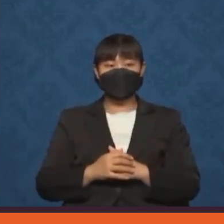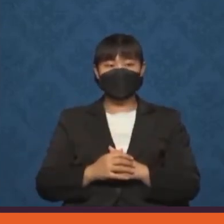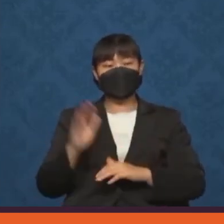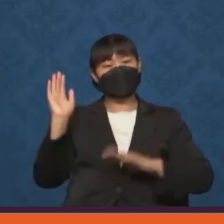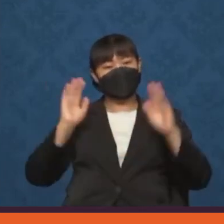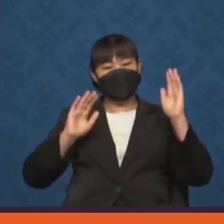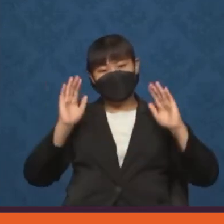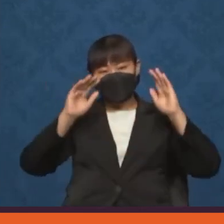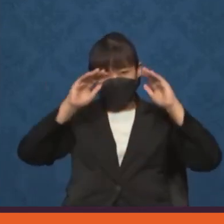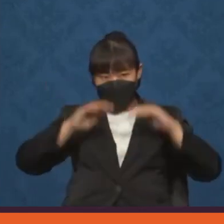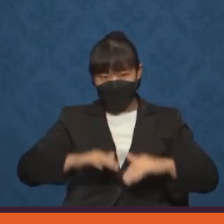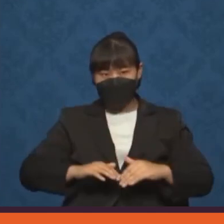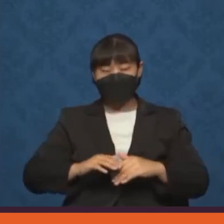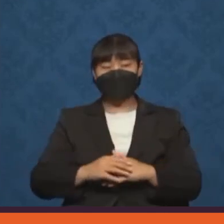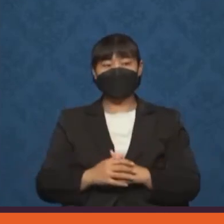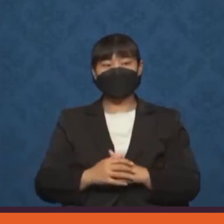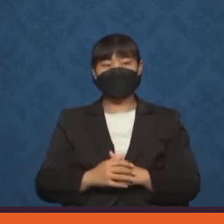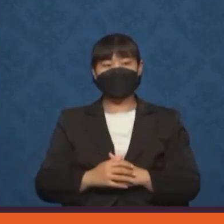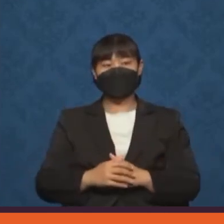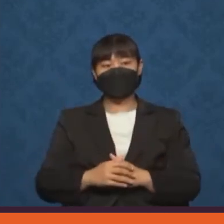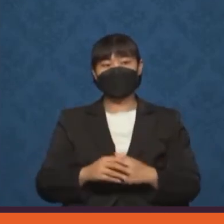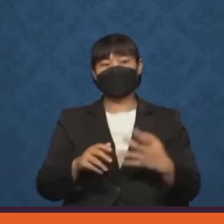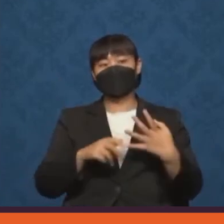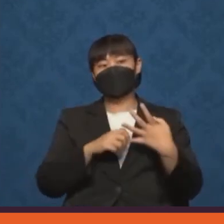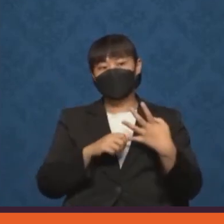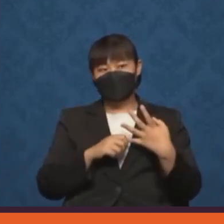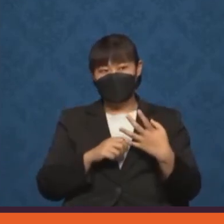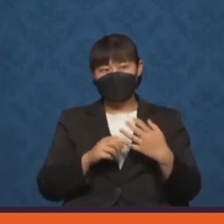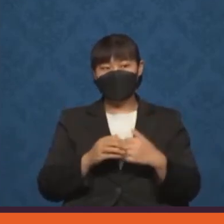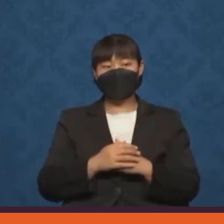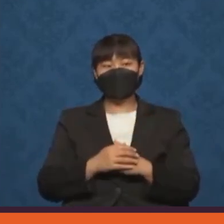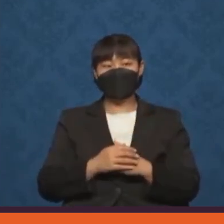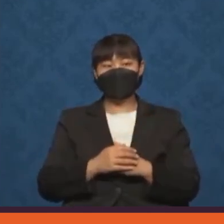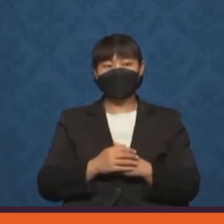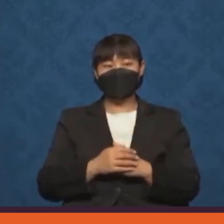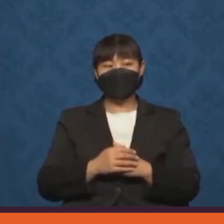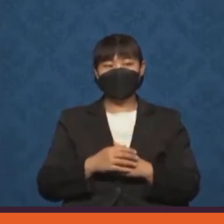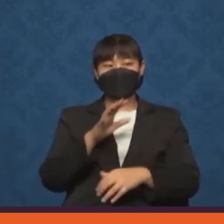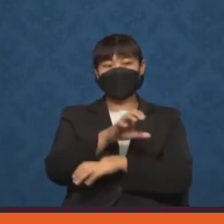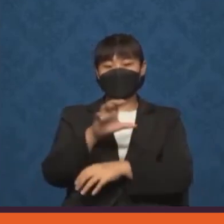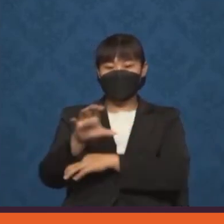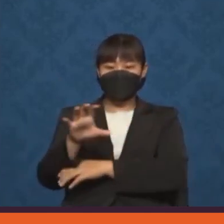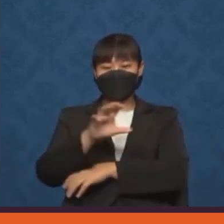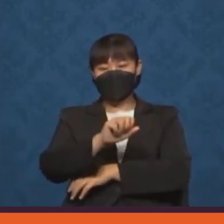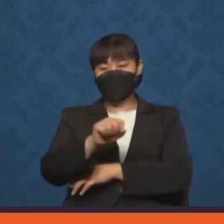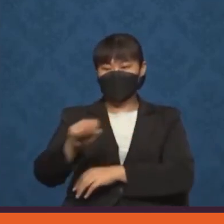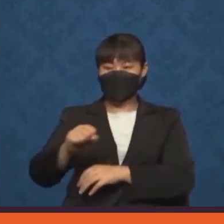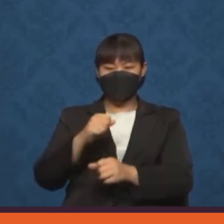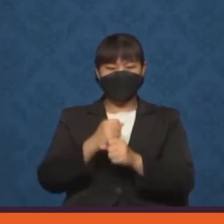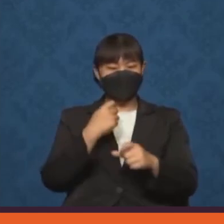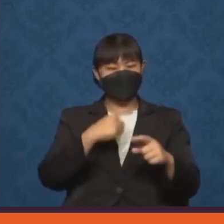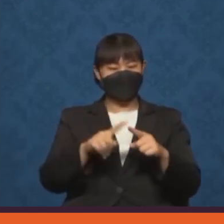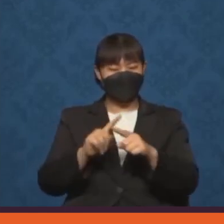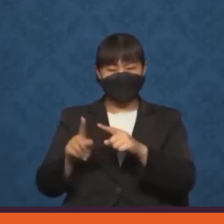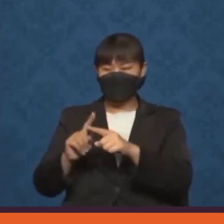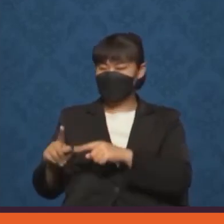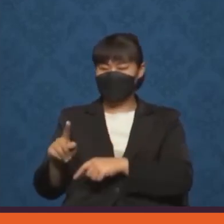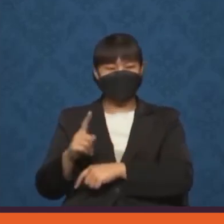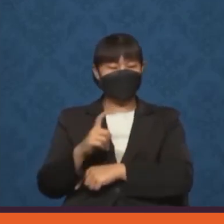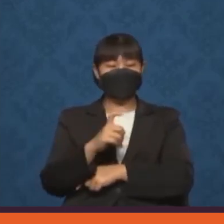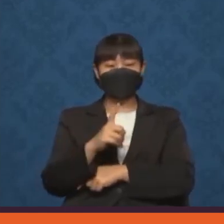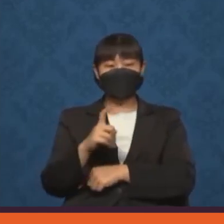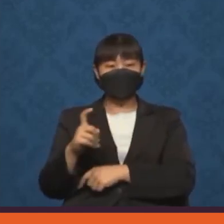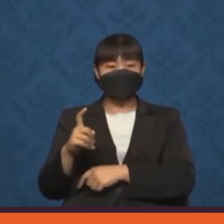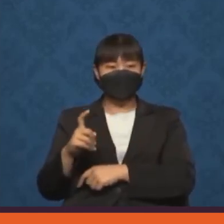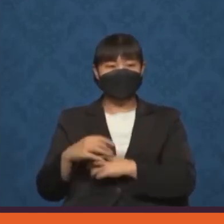ย 4. ควบคุมครับควบคุมส.ส.จนแทบกระดิกกระเดี้ยวทำอะไรไม่ได้เลยครับควบคุ